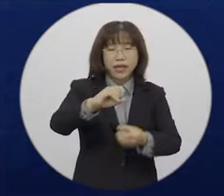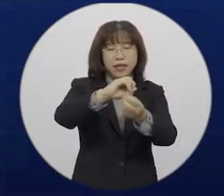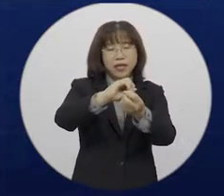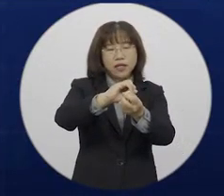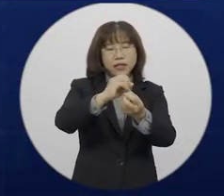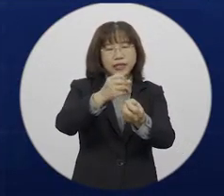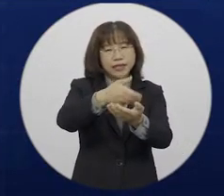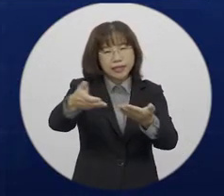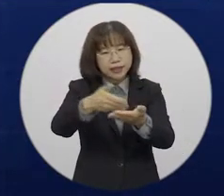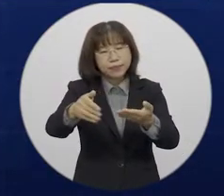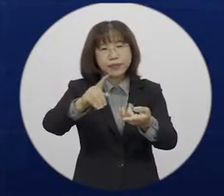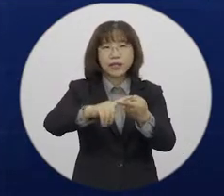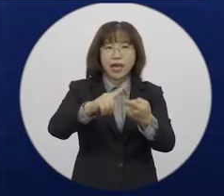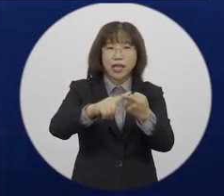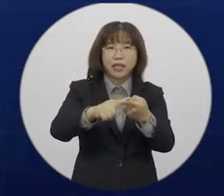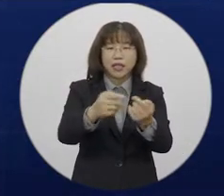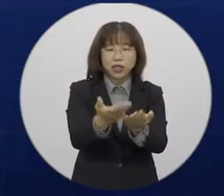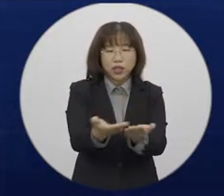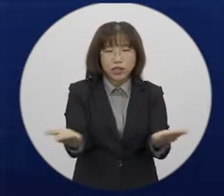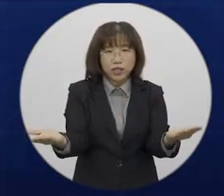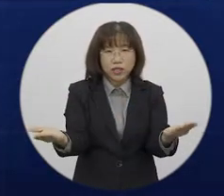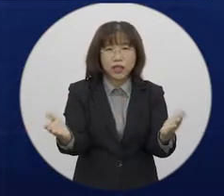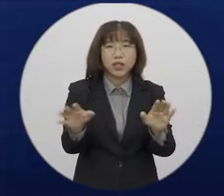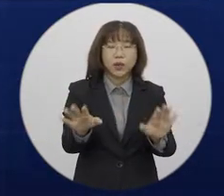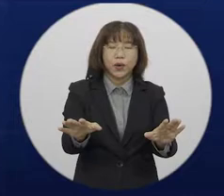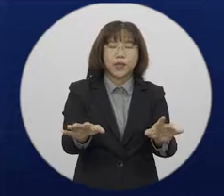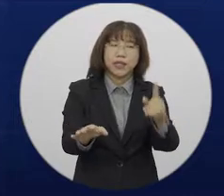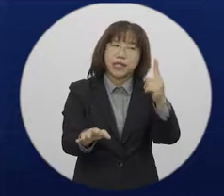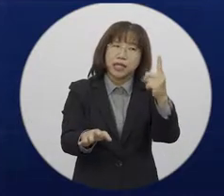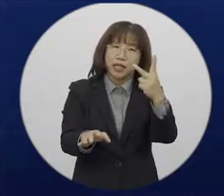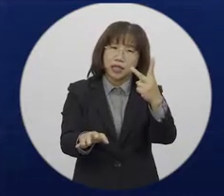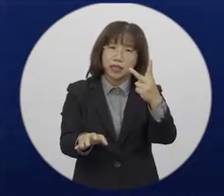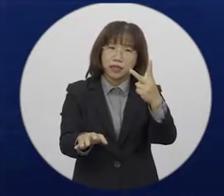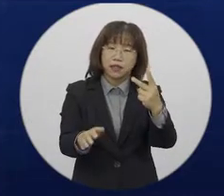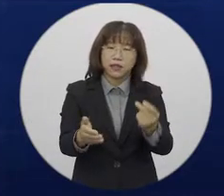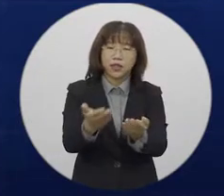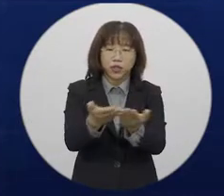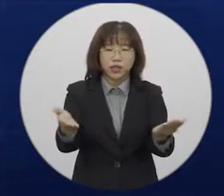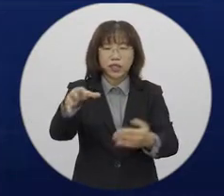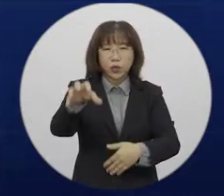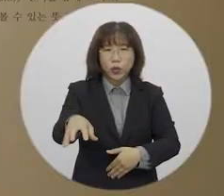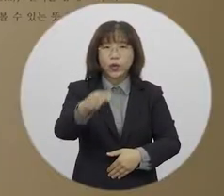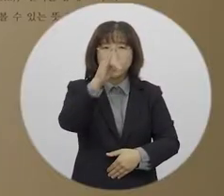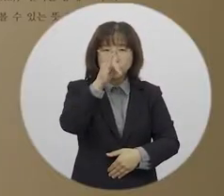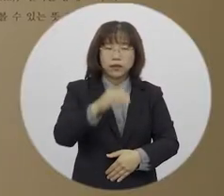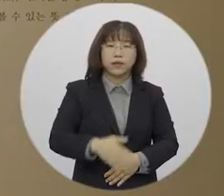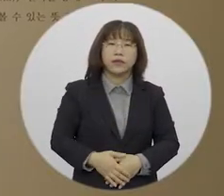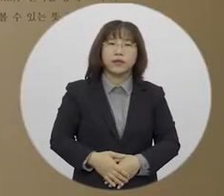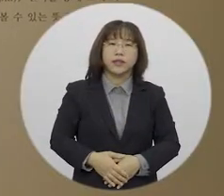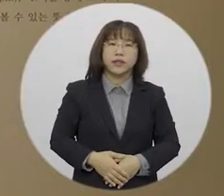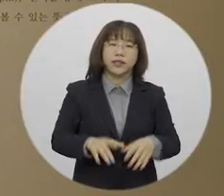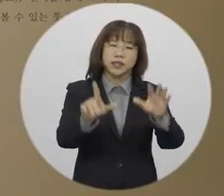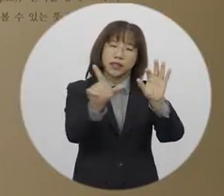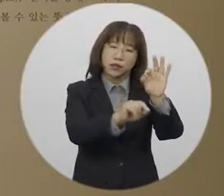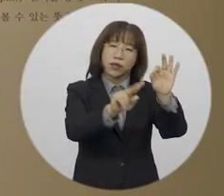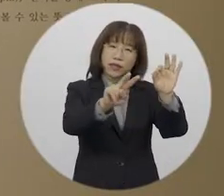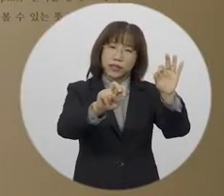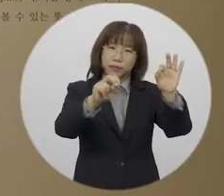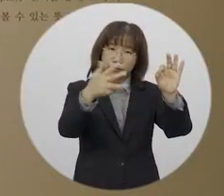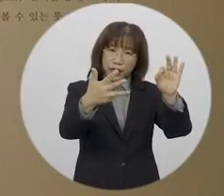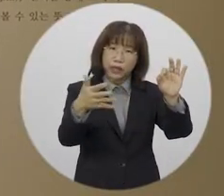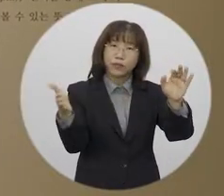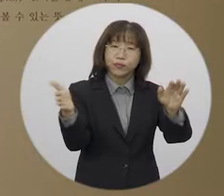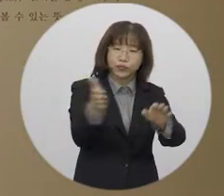기획전이 겸재정선미술관 1층 제1, 2 기획 전시실에서 열립니다. 지난 10월